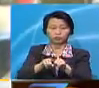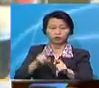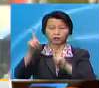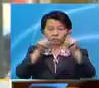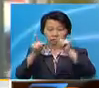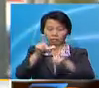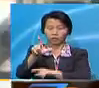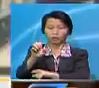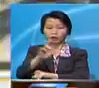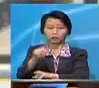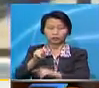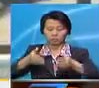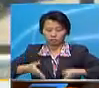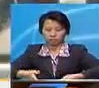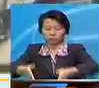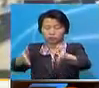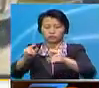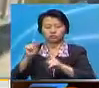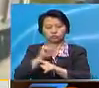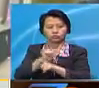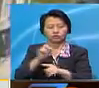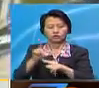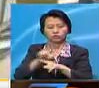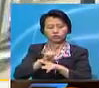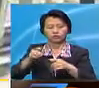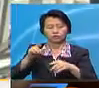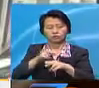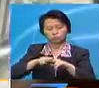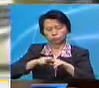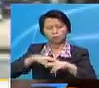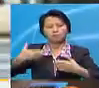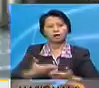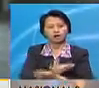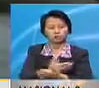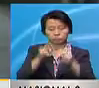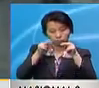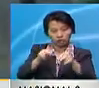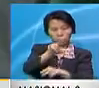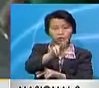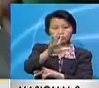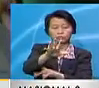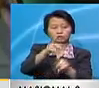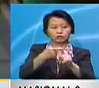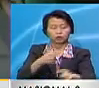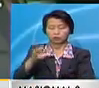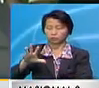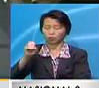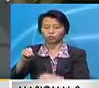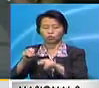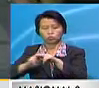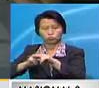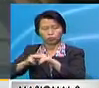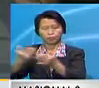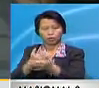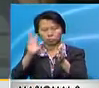lrt laluan seri Petaling itu menggunakan tren-tren baharu sepenuhnya menyaksikan 35 daripada 50 tren baharu